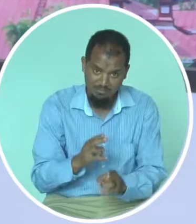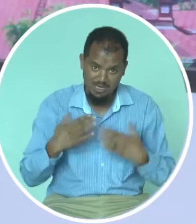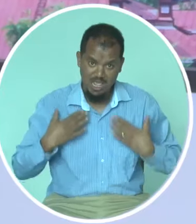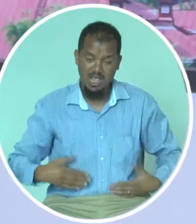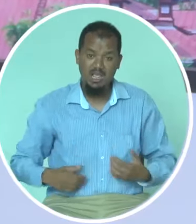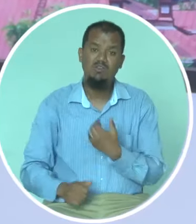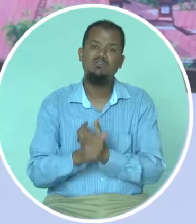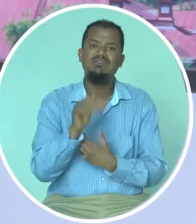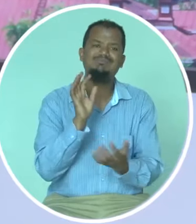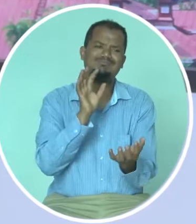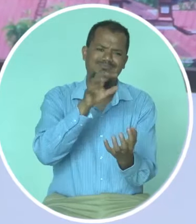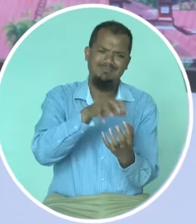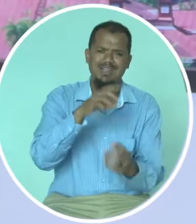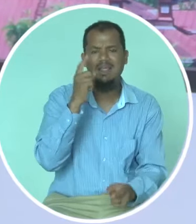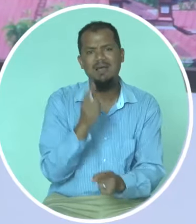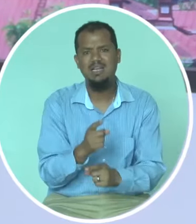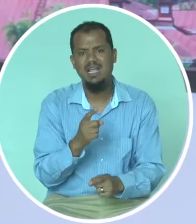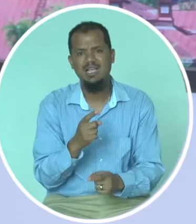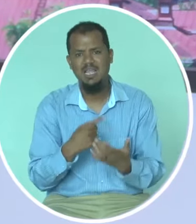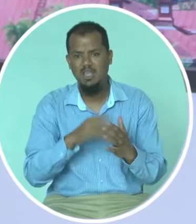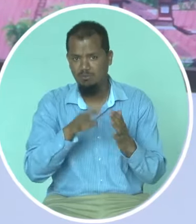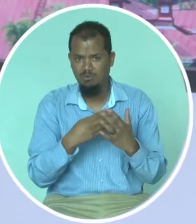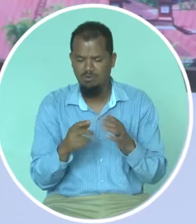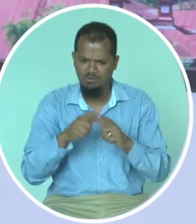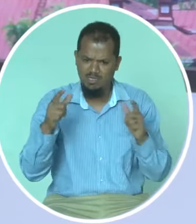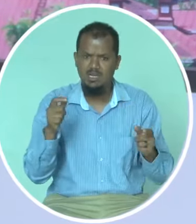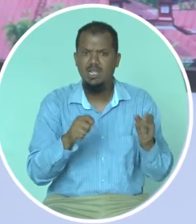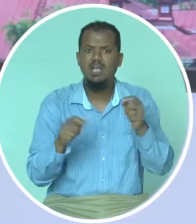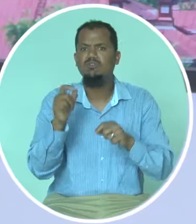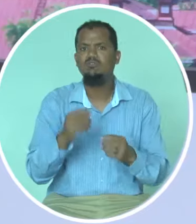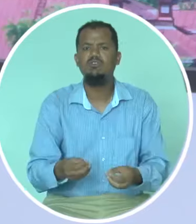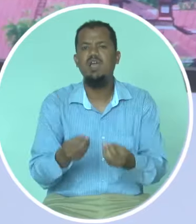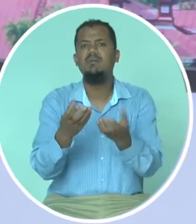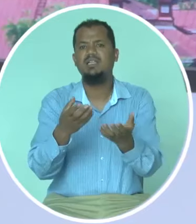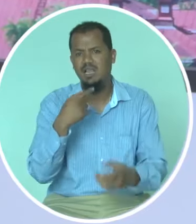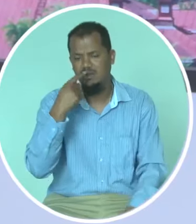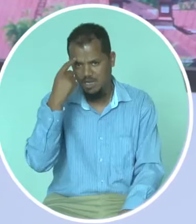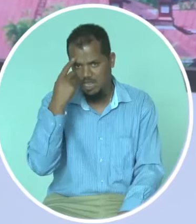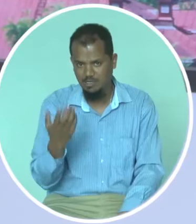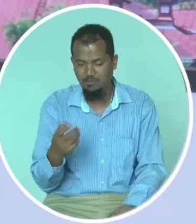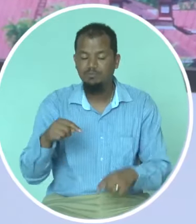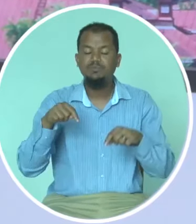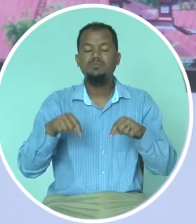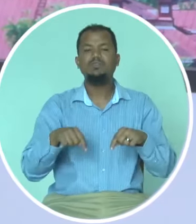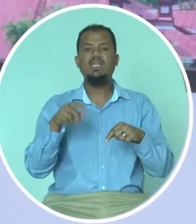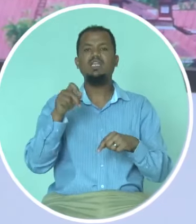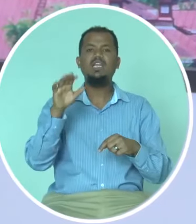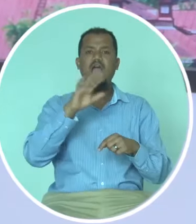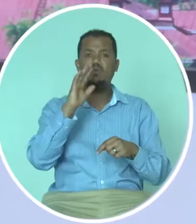የአካል ጉዳተኞችን ተካታችነት ለማረጋገጥ ይሄ ፕሮግራም ትልቅ አስተዋጽኦ ያበረከታል ብለን እናስባለን። የዛሬ